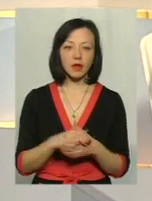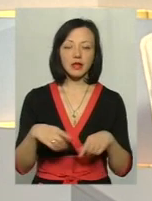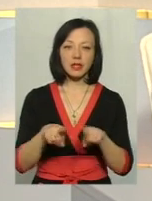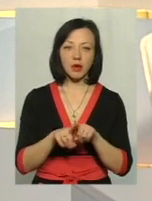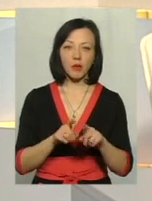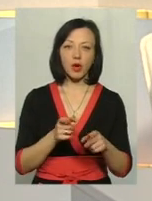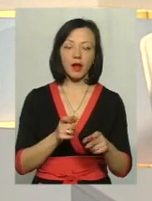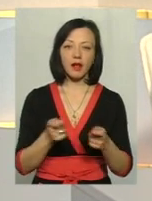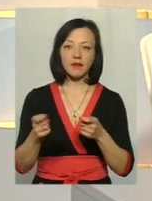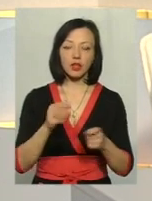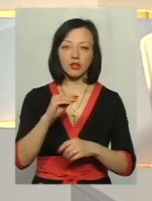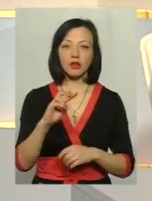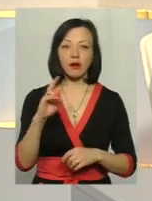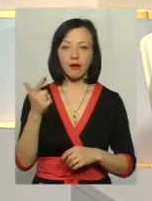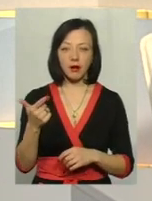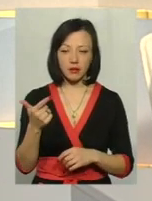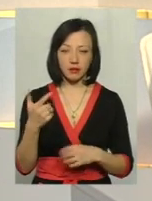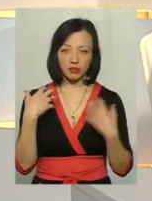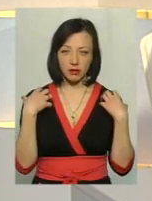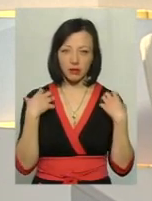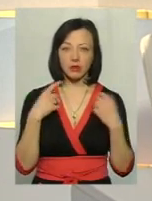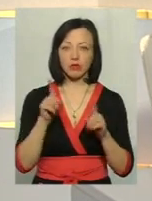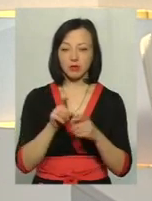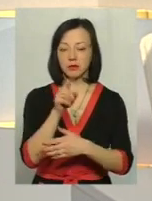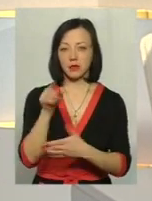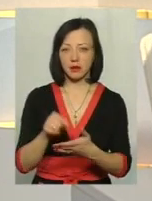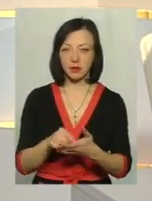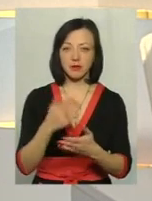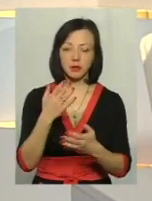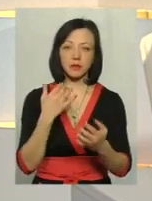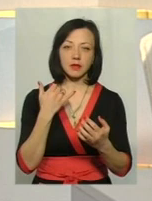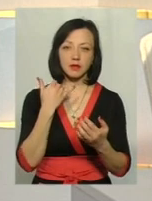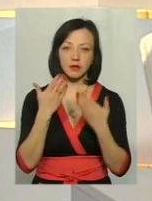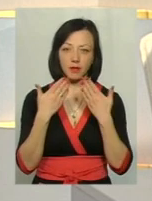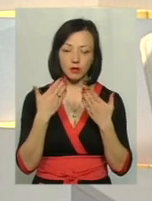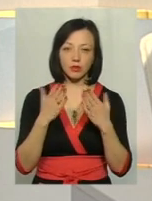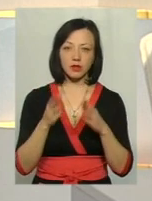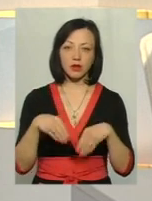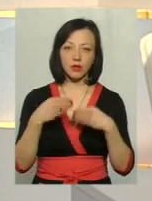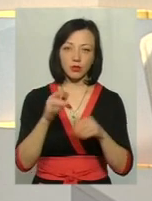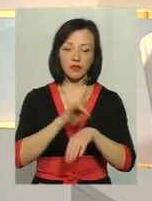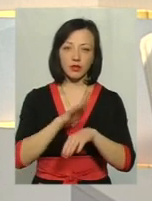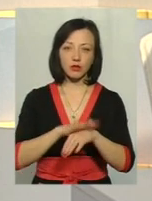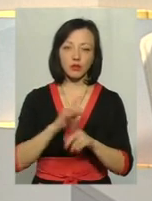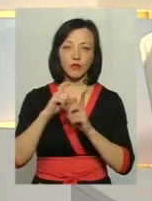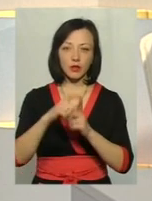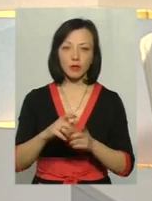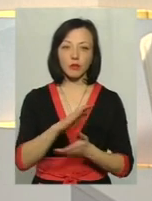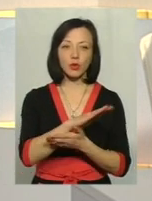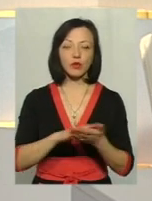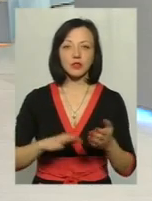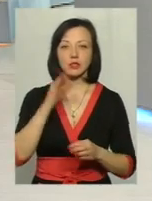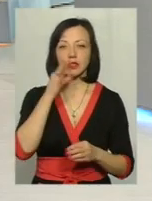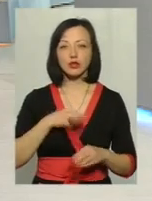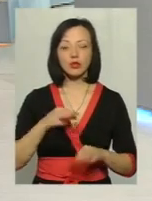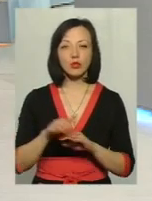керівника управління житлово-комунального господарства, сподіваємося, з вами зв'яжуться і дадуть вичерпну відповідь. В продовження,